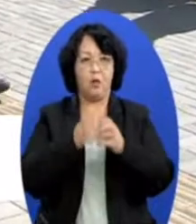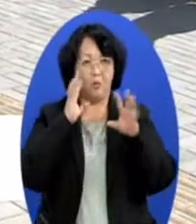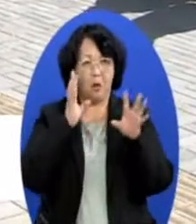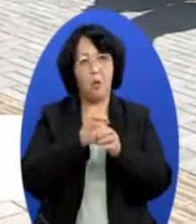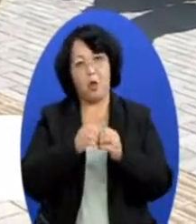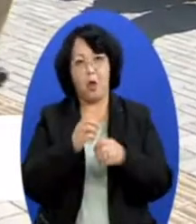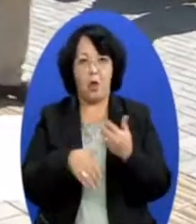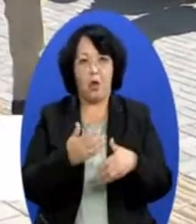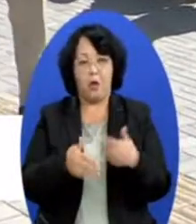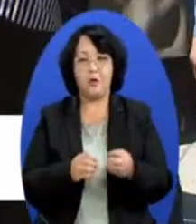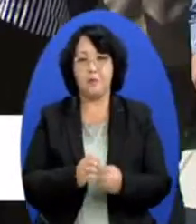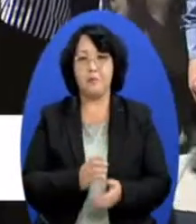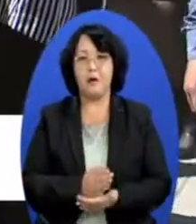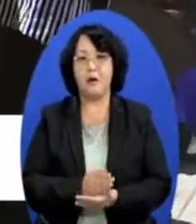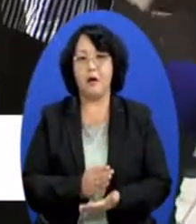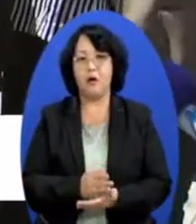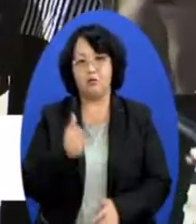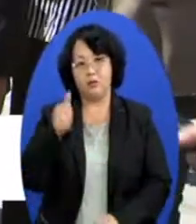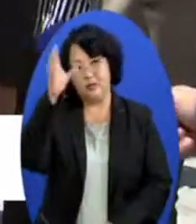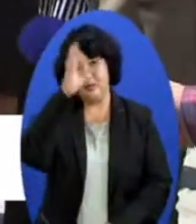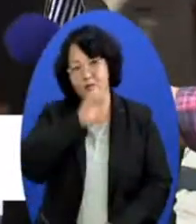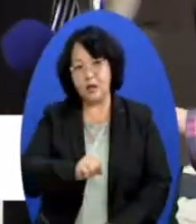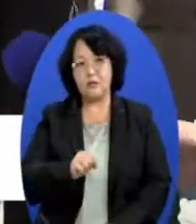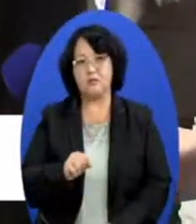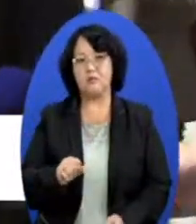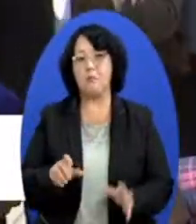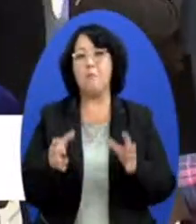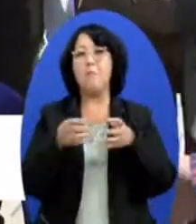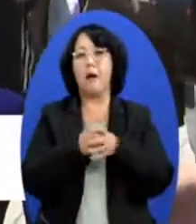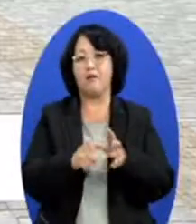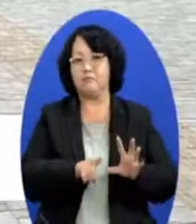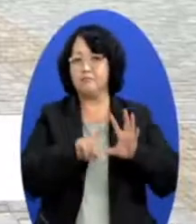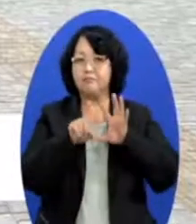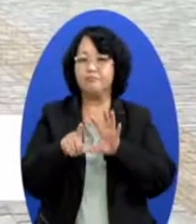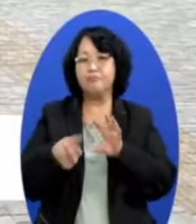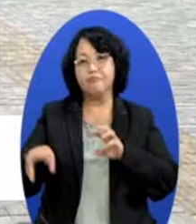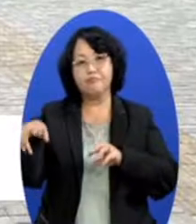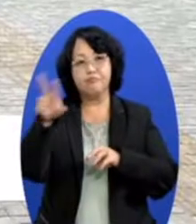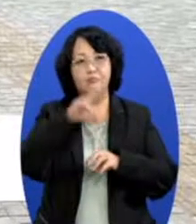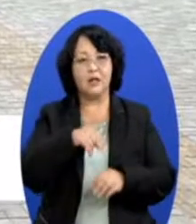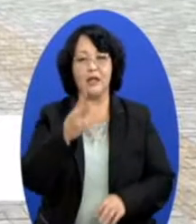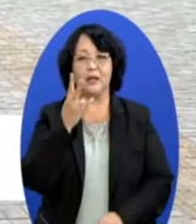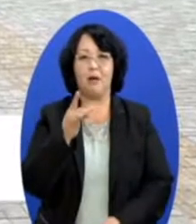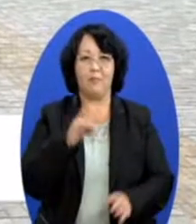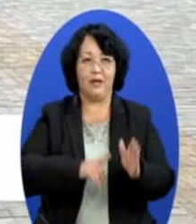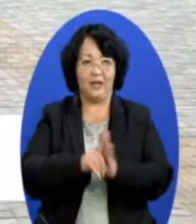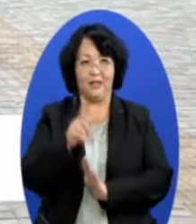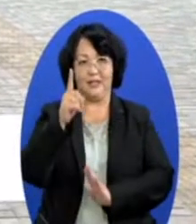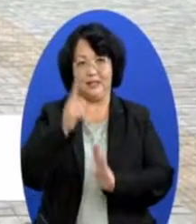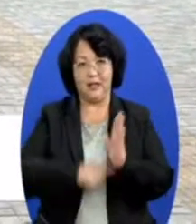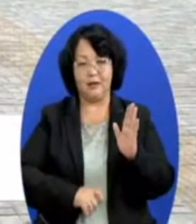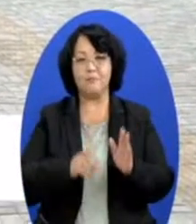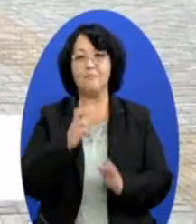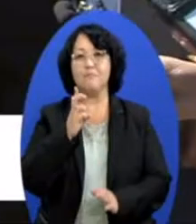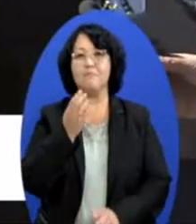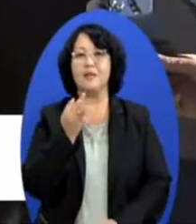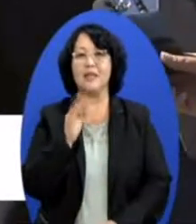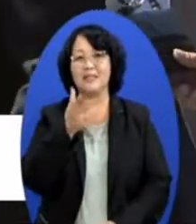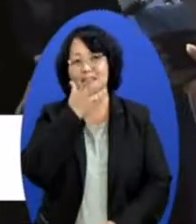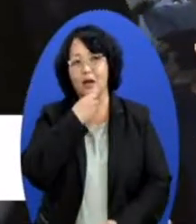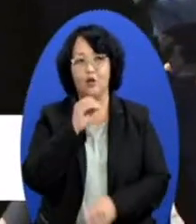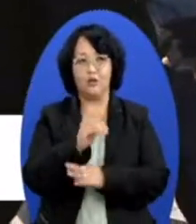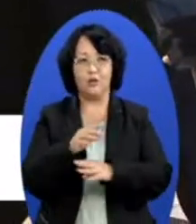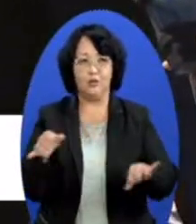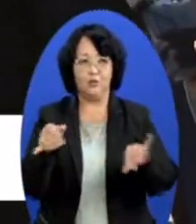бүтээн байгуулалтанд үргэлжилж байгаа гэлээ. Ерөнхий сайдын томилтын баг Эрдэнэ цэцэрлэг төрөлнөд ажиллах үеэр намрын ихэнх сарын бидэгцэн өдөр гэр бүл болж буй